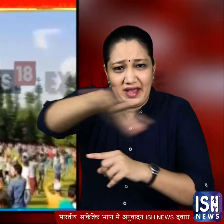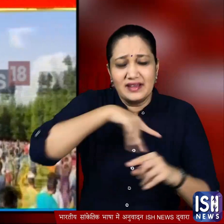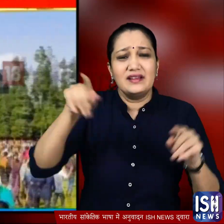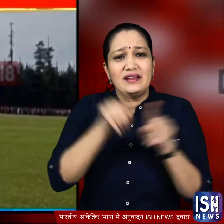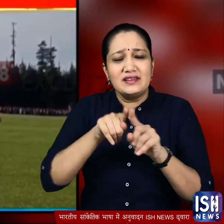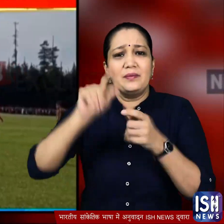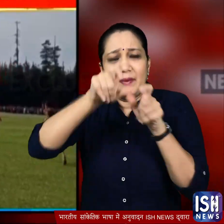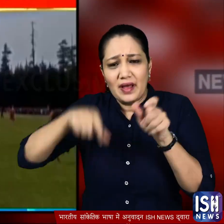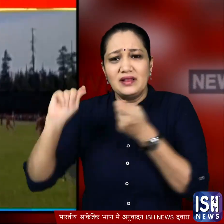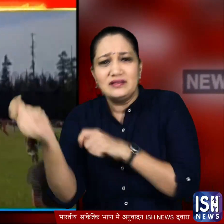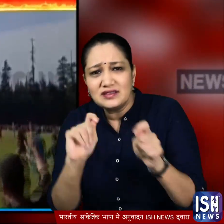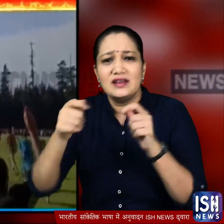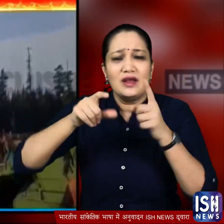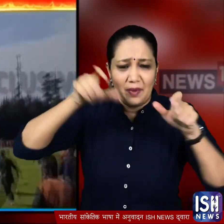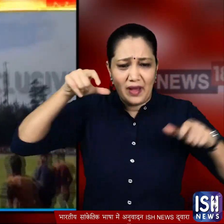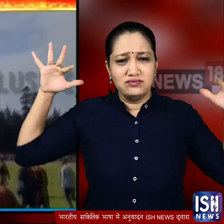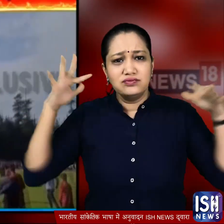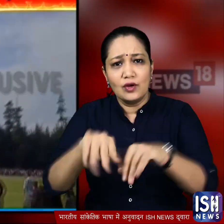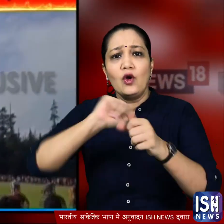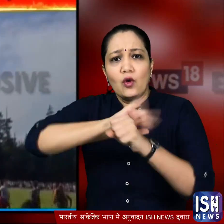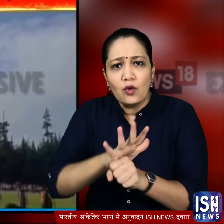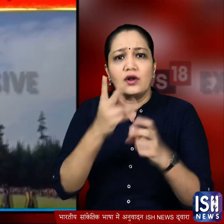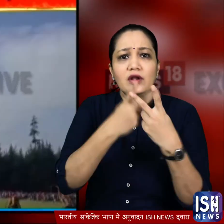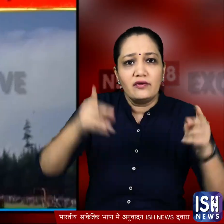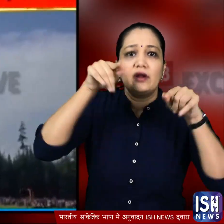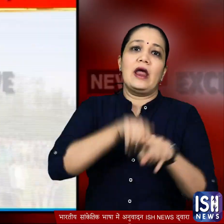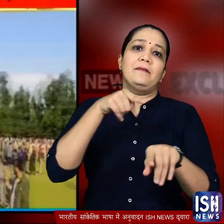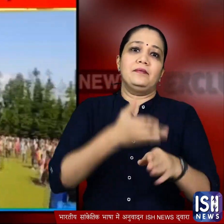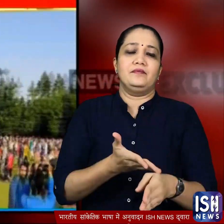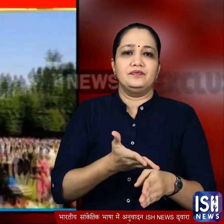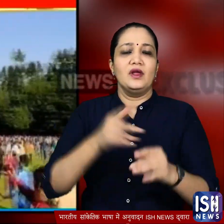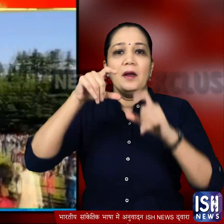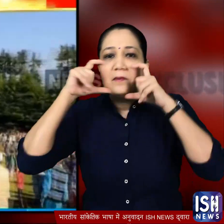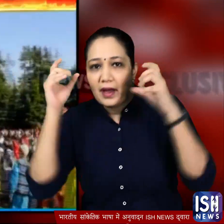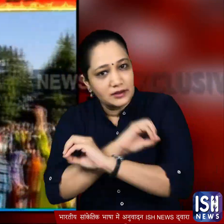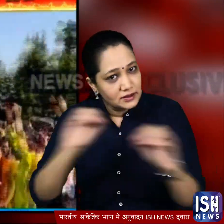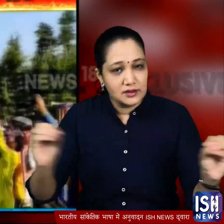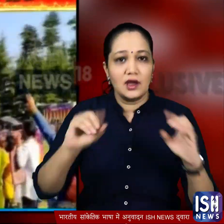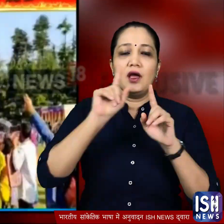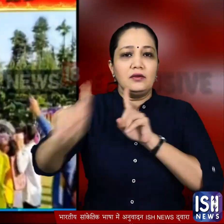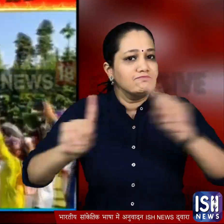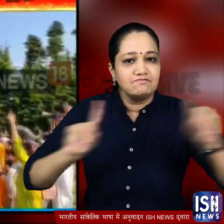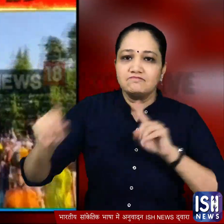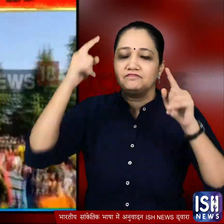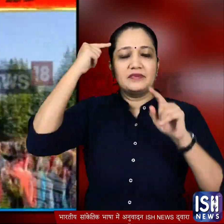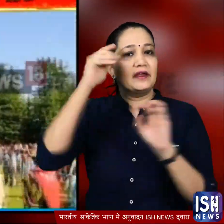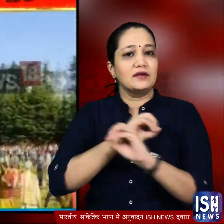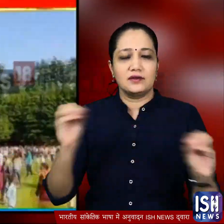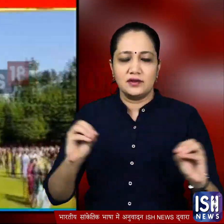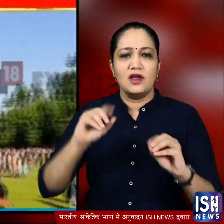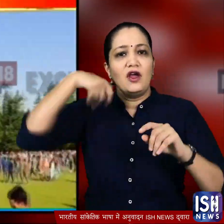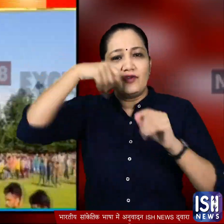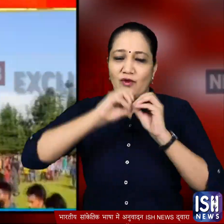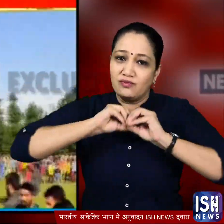क्रिकेट के मैदान में झूमते हुए दौड़ने वाली भीड़ कोरोना संकट के दौरान की है। न किसी के चेहरे पर मास्क दिखा, न ही दूरी का कोई लिहाज